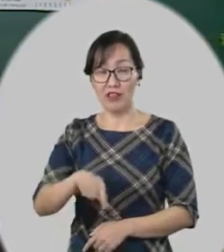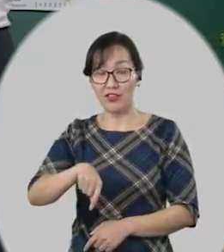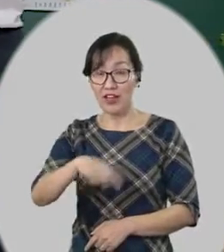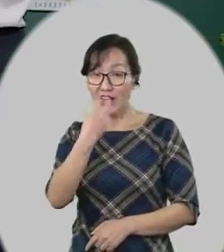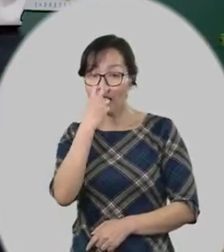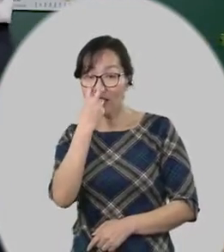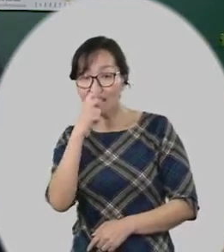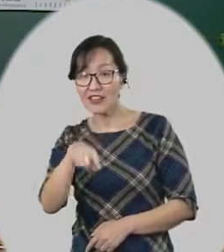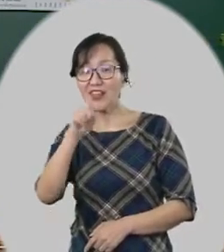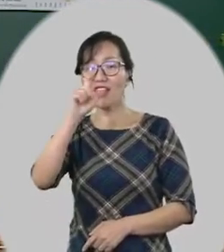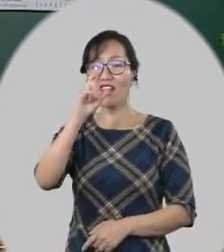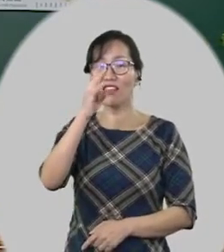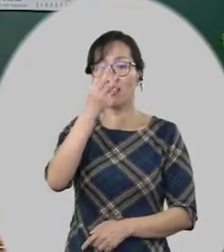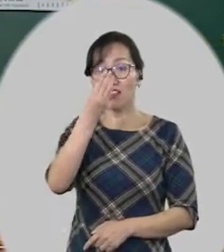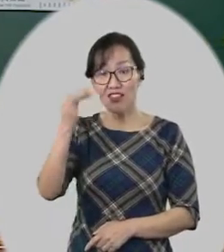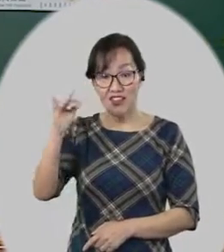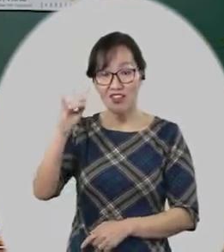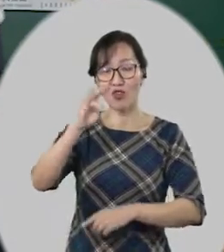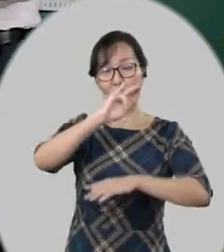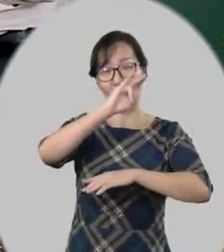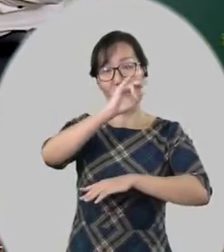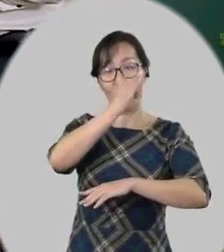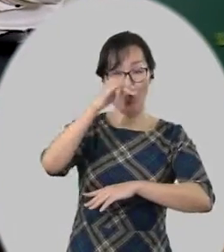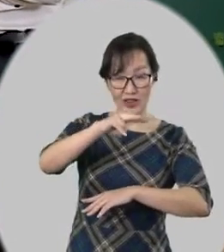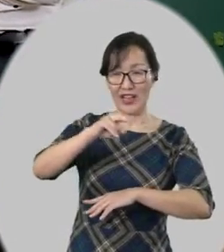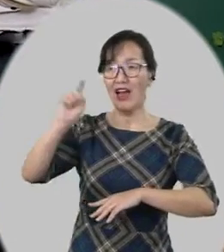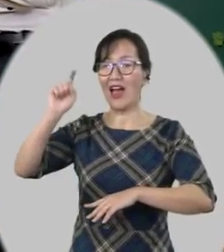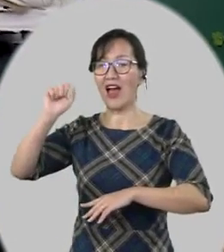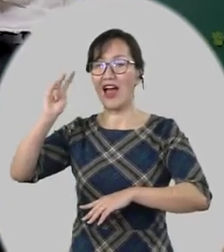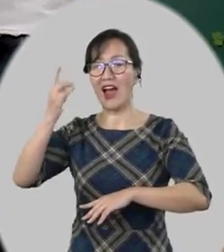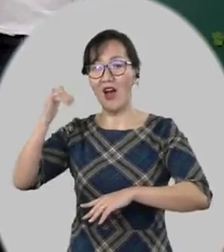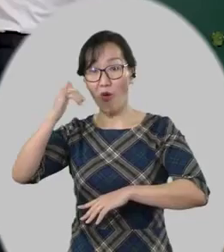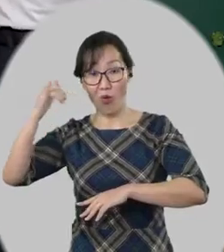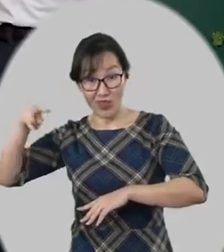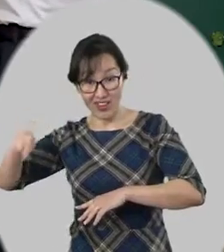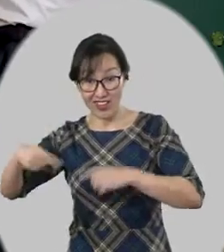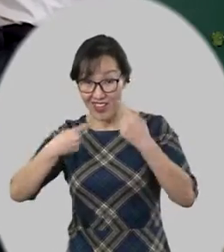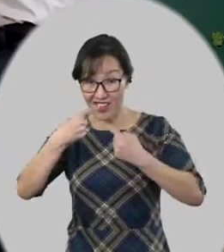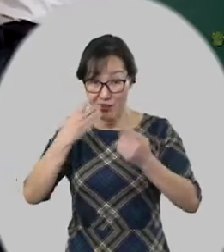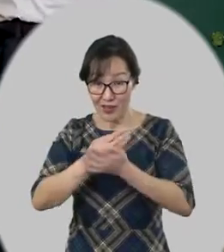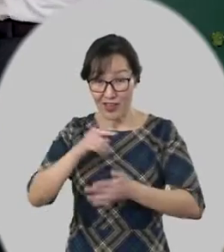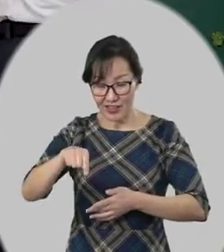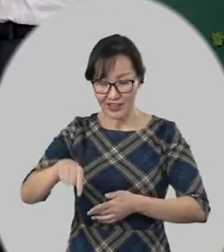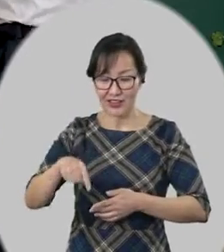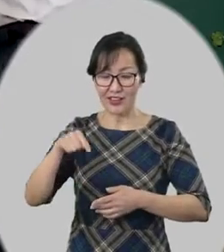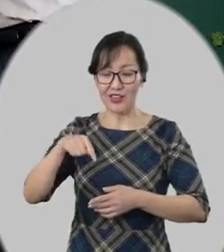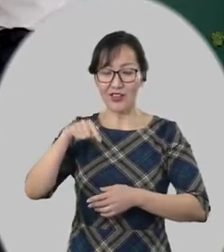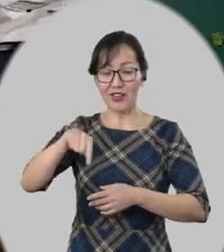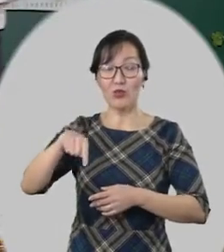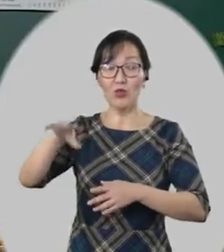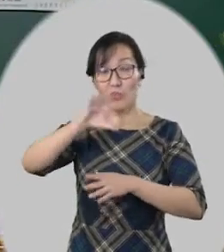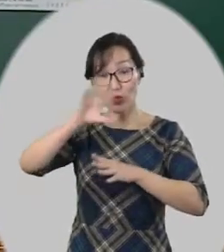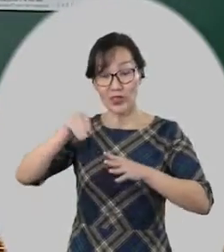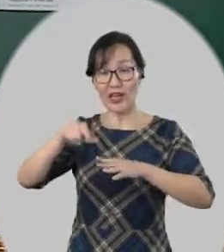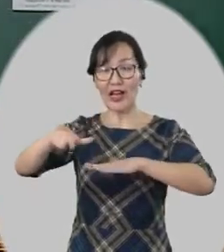да. Хинтийн уул, хангайн уул, саяны уул гэдэг ингээд саяны шүлэг дээр байж байгаа уулууд маань байна. Тэгвэл энэ дээр